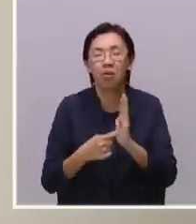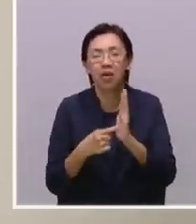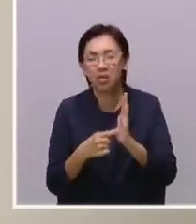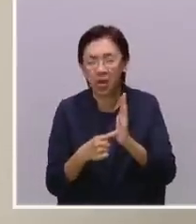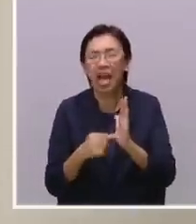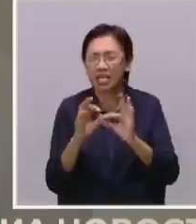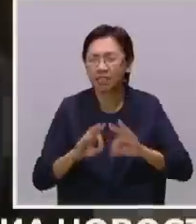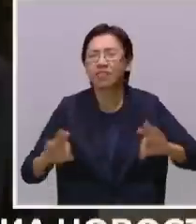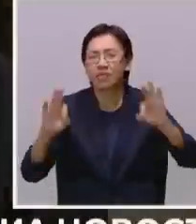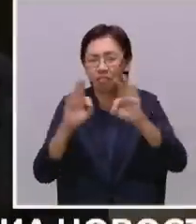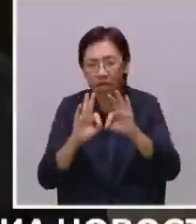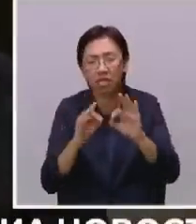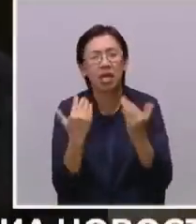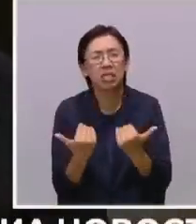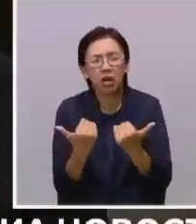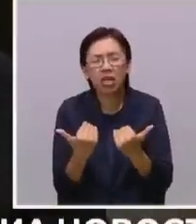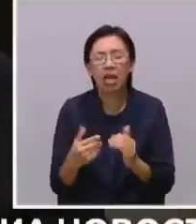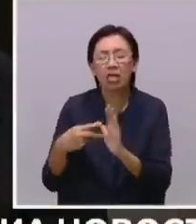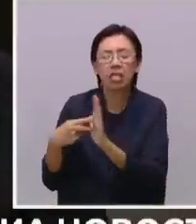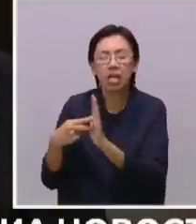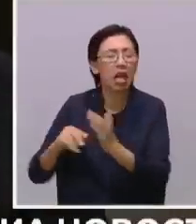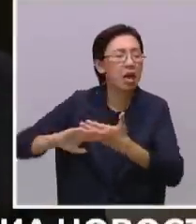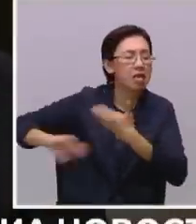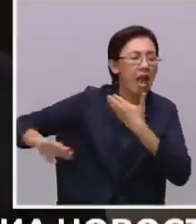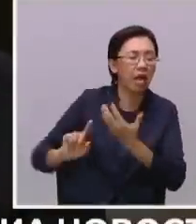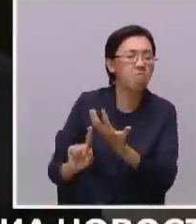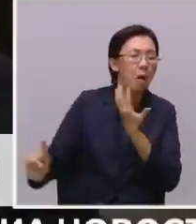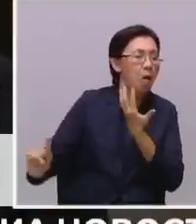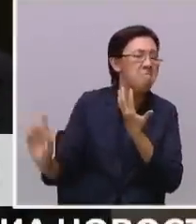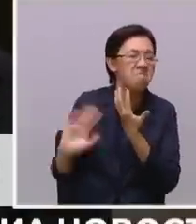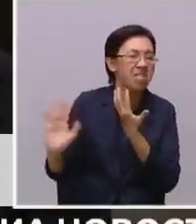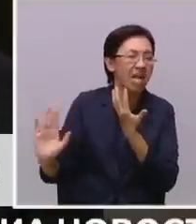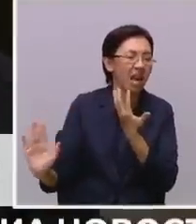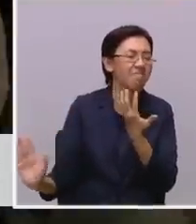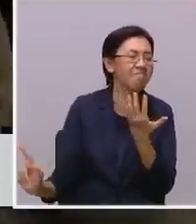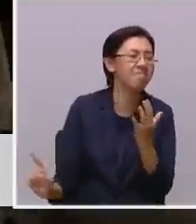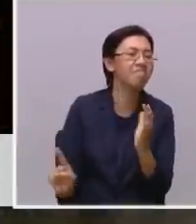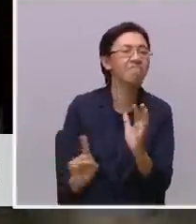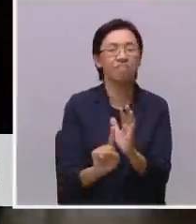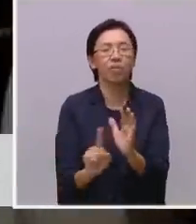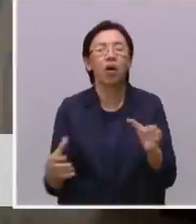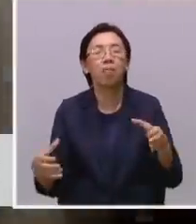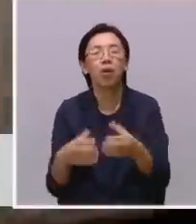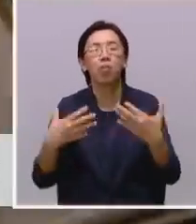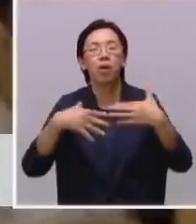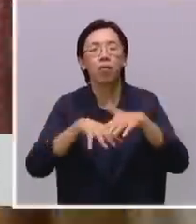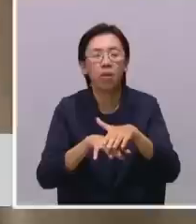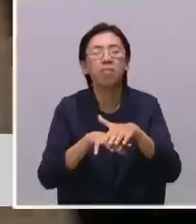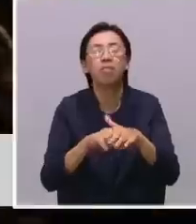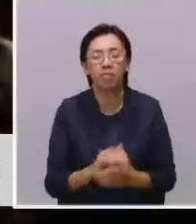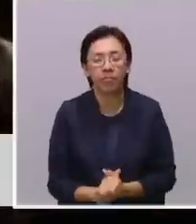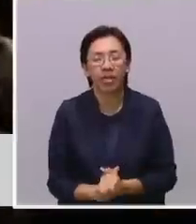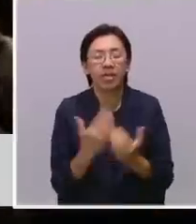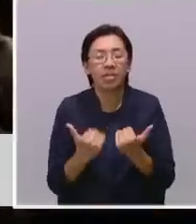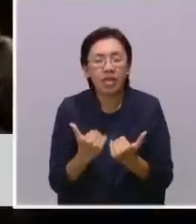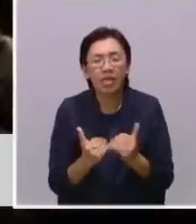ไหวที่สะท้อนว่ายุคของการโดดเดี่ยวซีเรียนั้นจบลงอย่างเป็นทางการแล้วค่ะค่ะเรื่องนี้ยืนยันโดยบคบุคคลวง